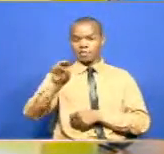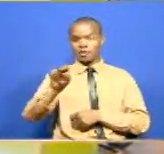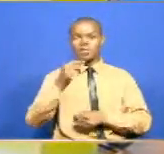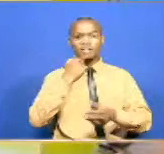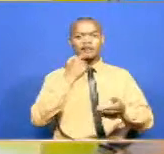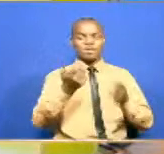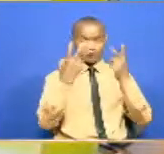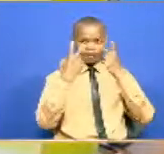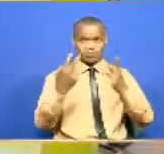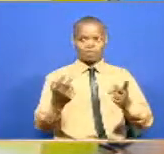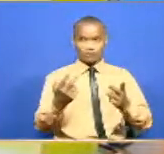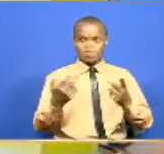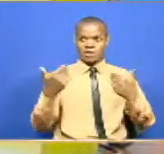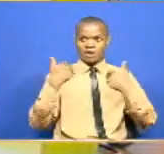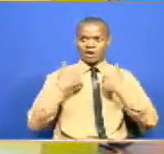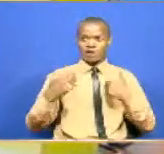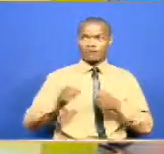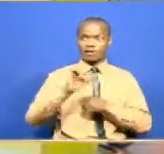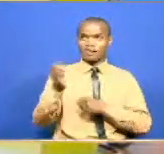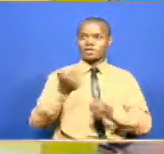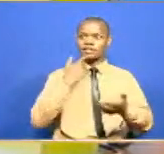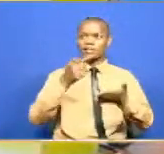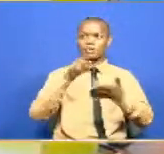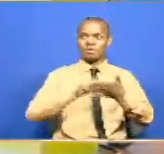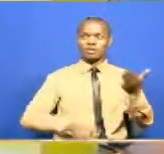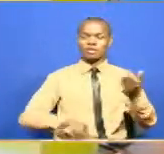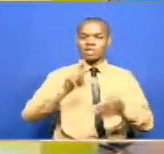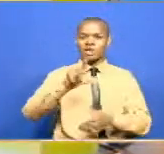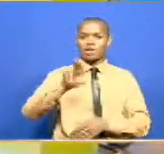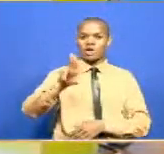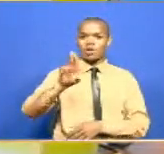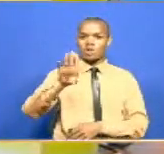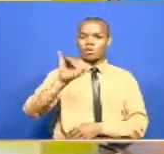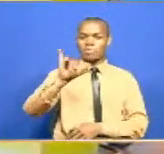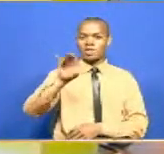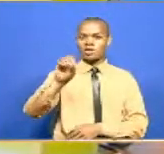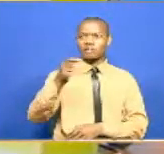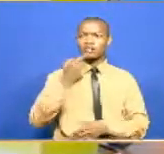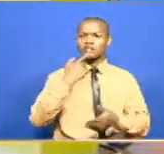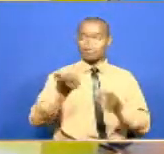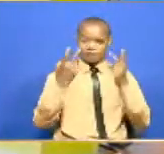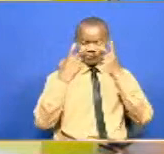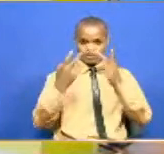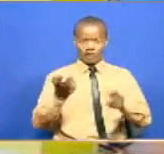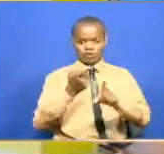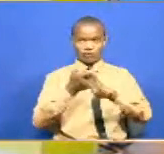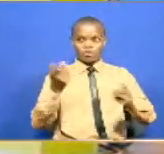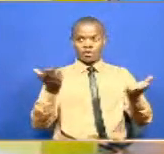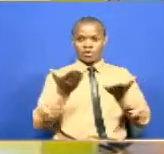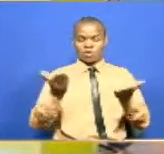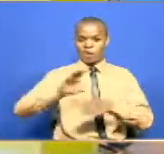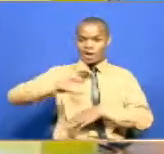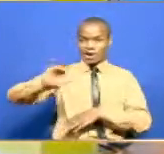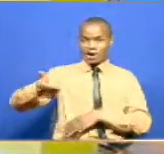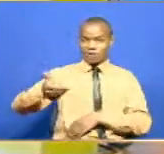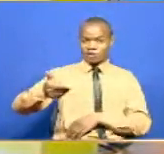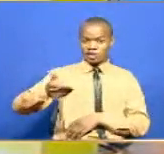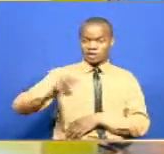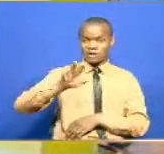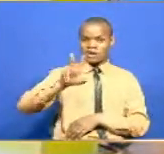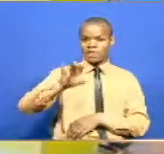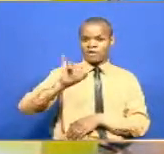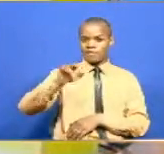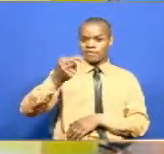news. Alafu mwingine anasema vipi? Lumbaisio Holman anasema anatazama kutoka county ya